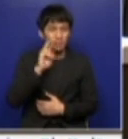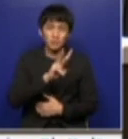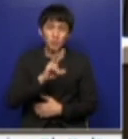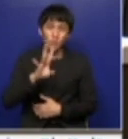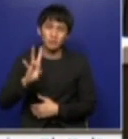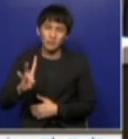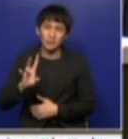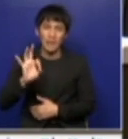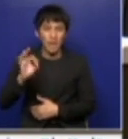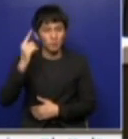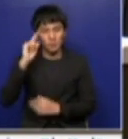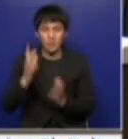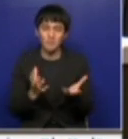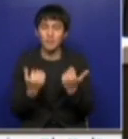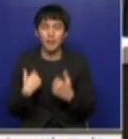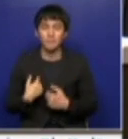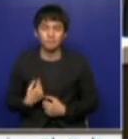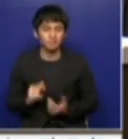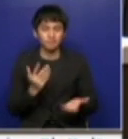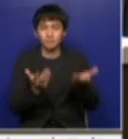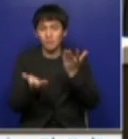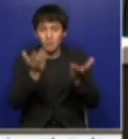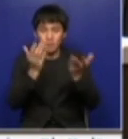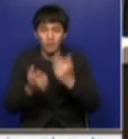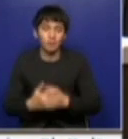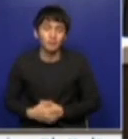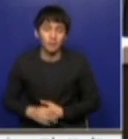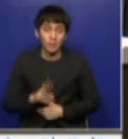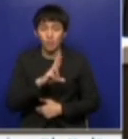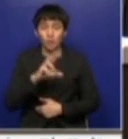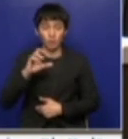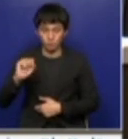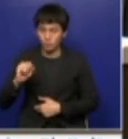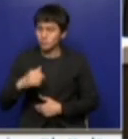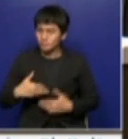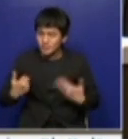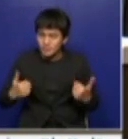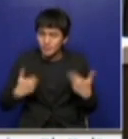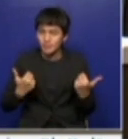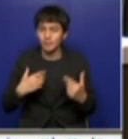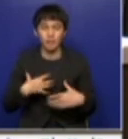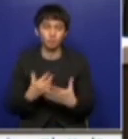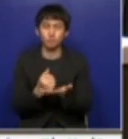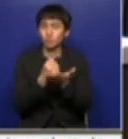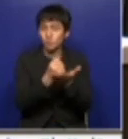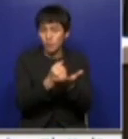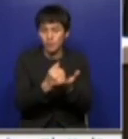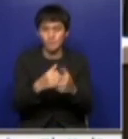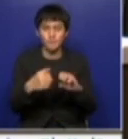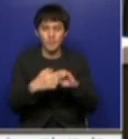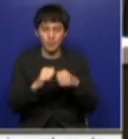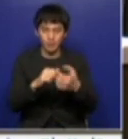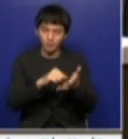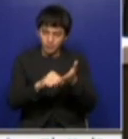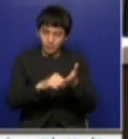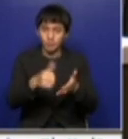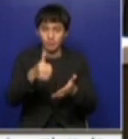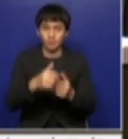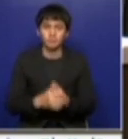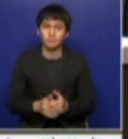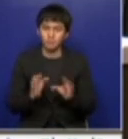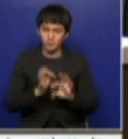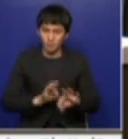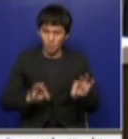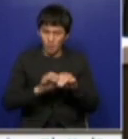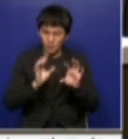ครับก็ไปพิจารณาแล้วสภาเราอยู่ดีครับว่าเราจะช่วยกันแก้ปัญหาตรงนี้ขอเพียงใดมีความ